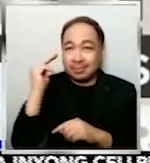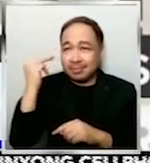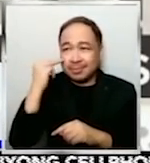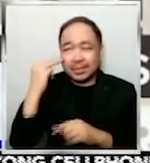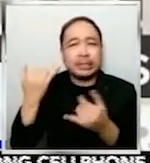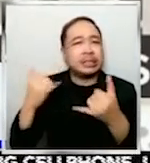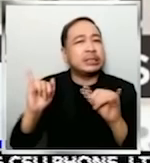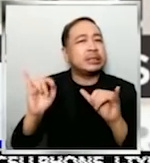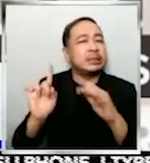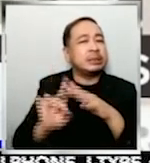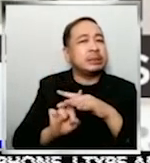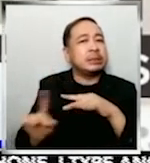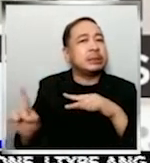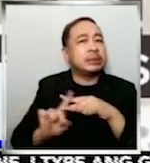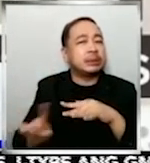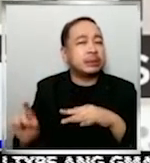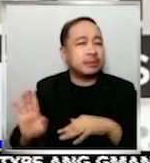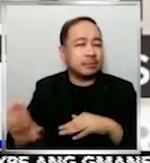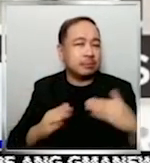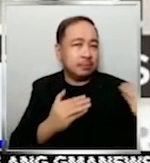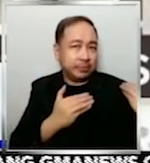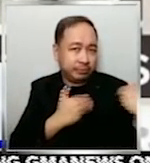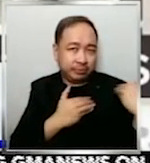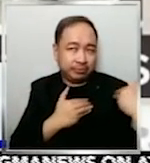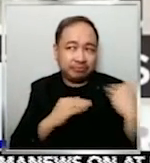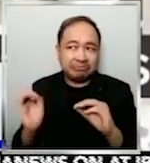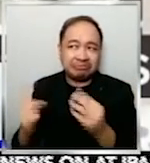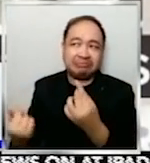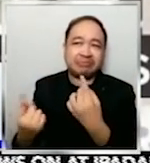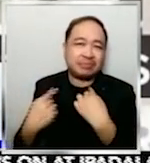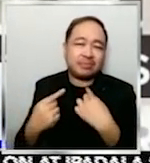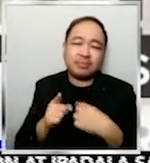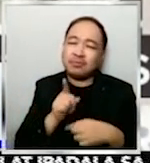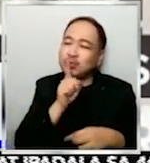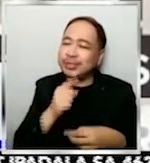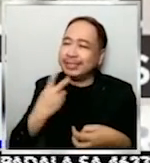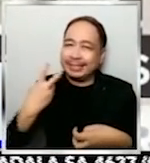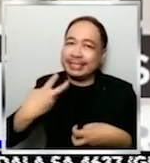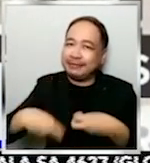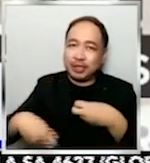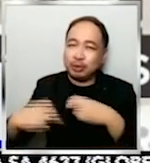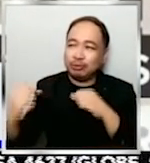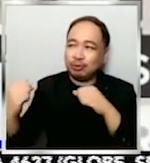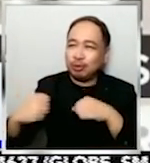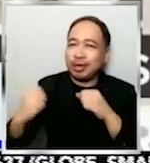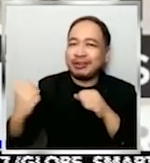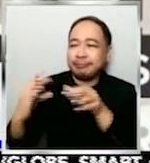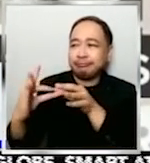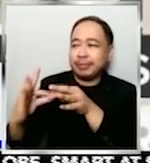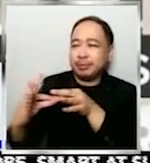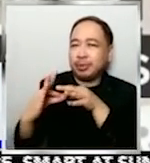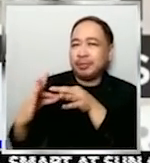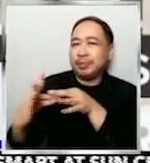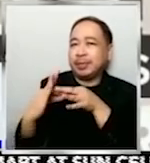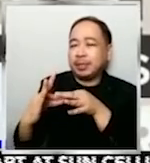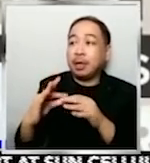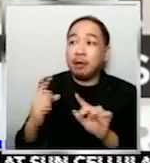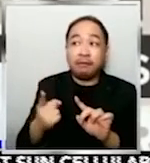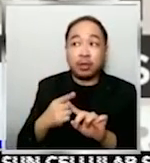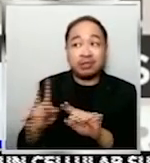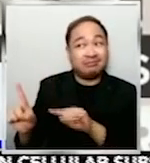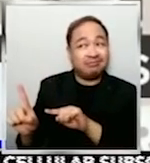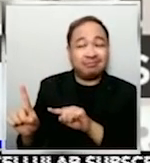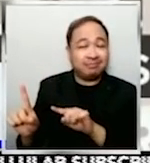niya. Na mahirap makipagkasundo pag una, wala ngang pagtanggap.